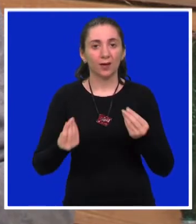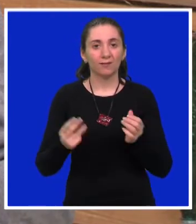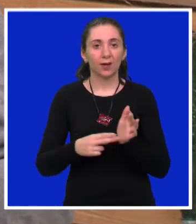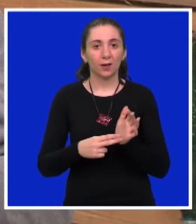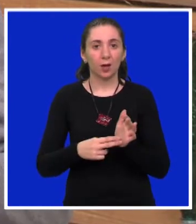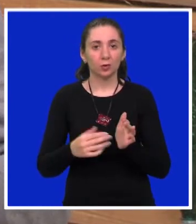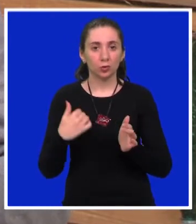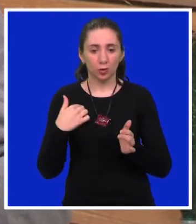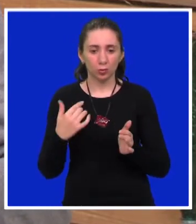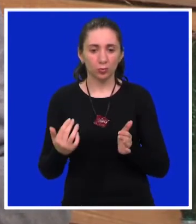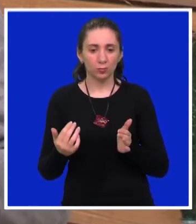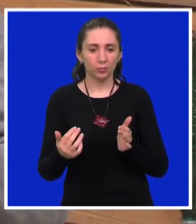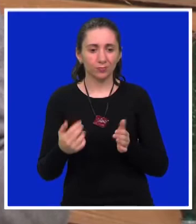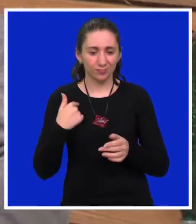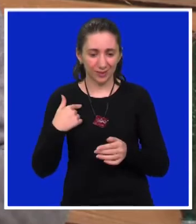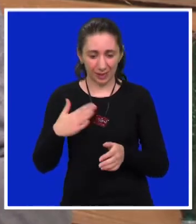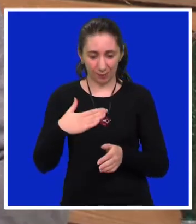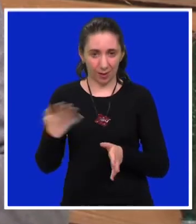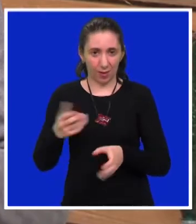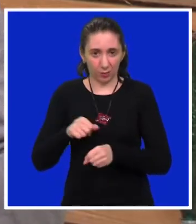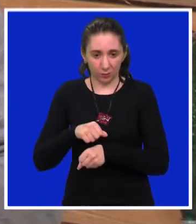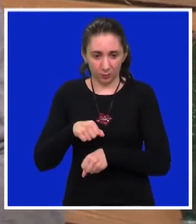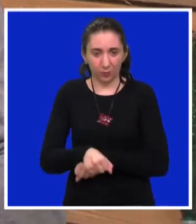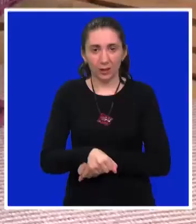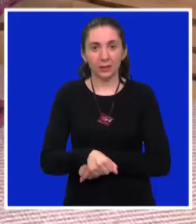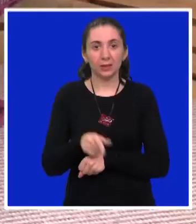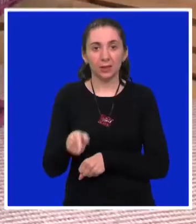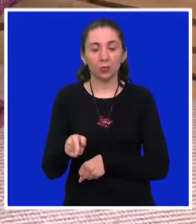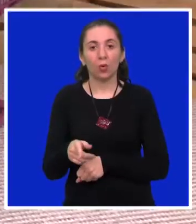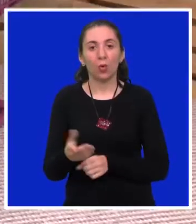na neki način, pa upotrijebit ću taj izraz, i prisilit se